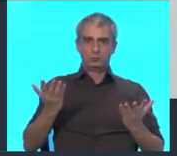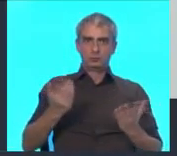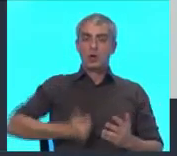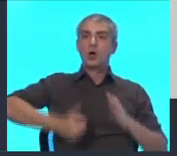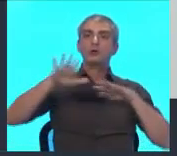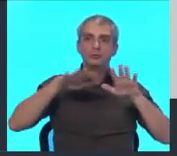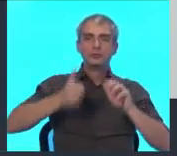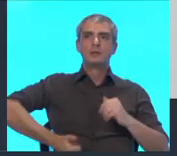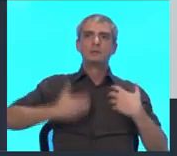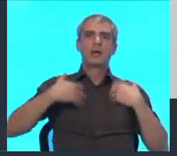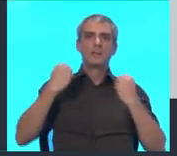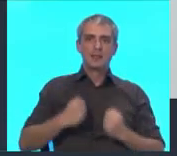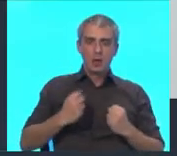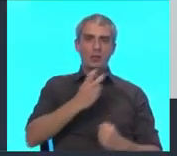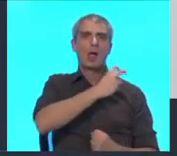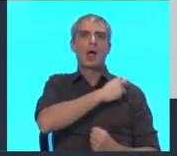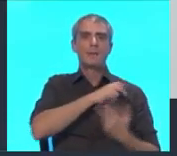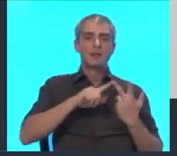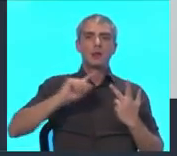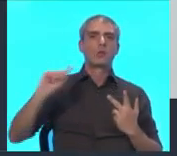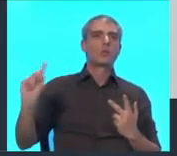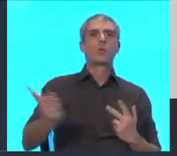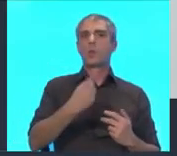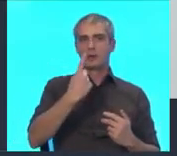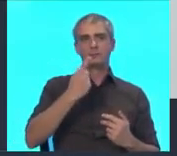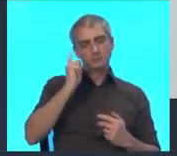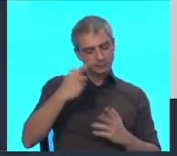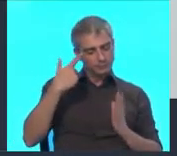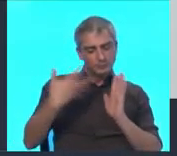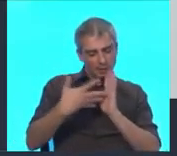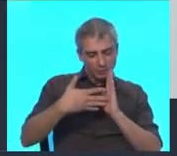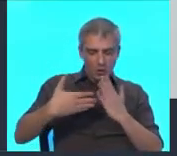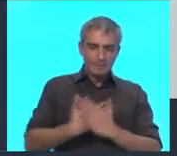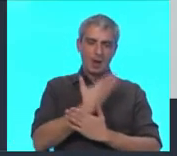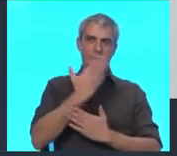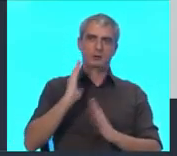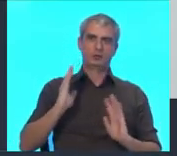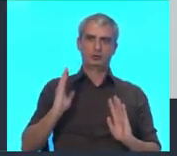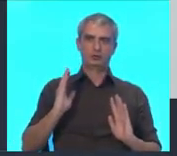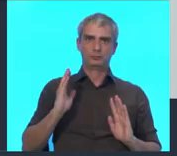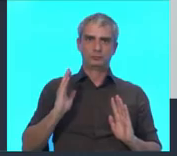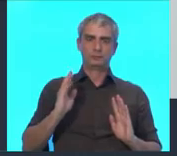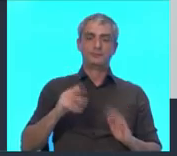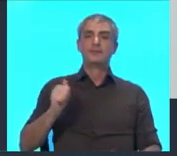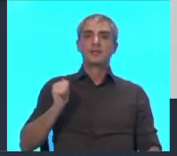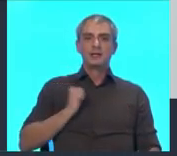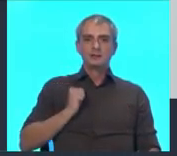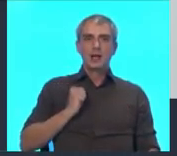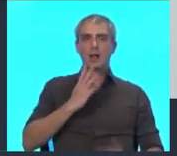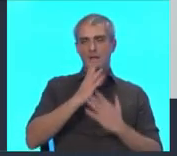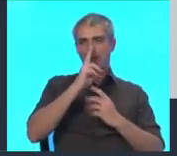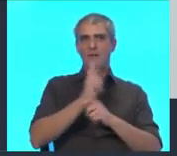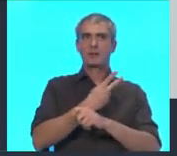שר הביטחון, הרמטכ"ל, כולם קרואים לעשות חישוב מסלול מחדש. צה"ל התרגל